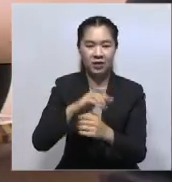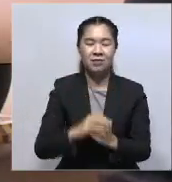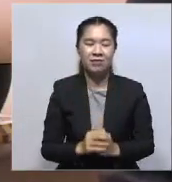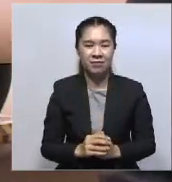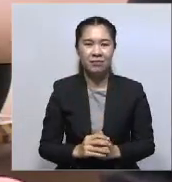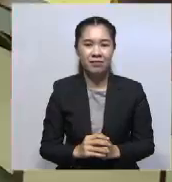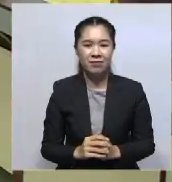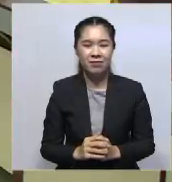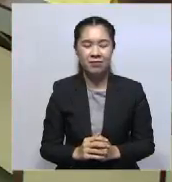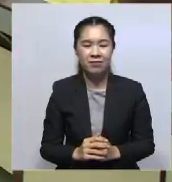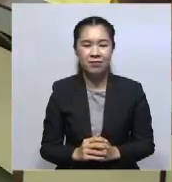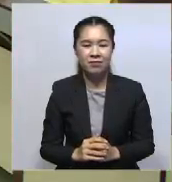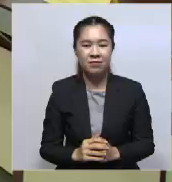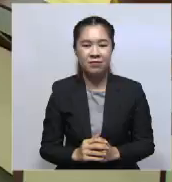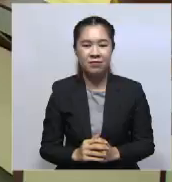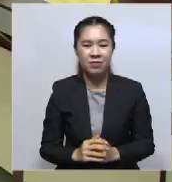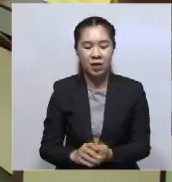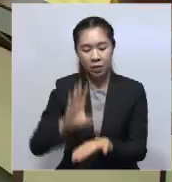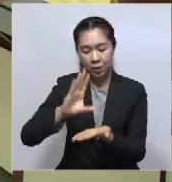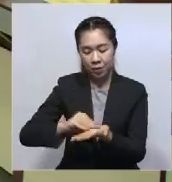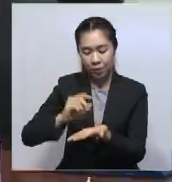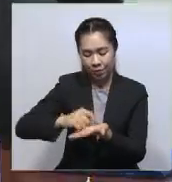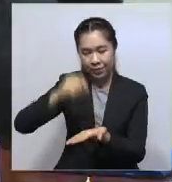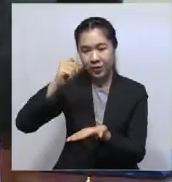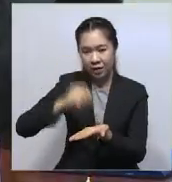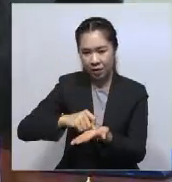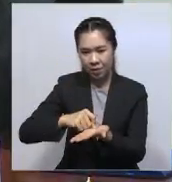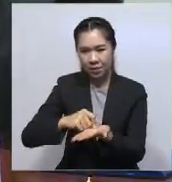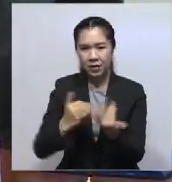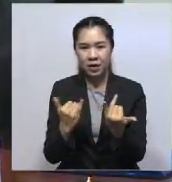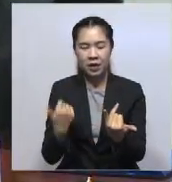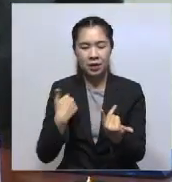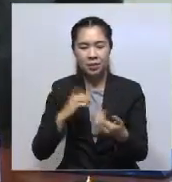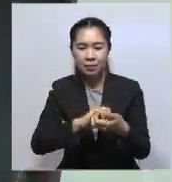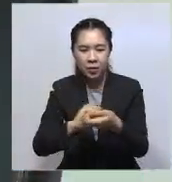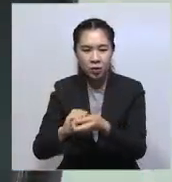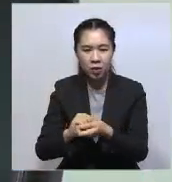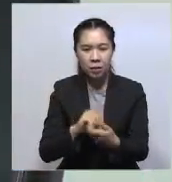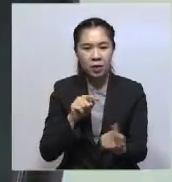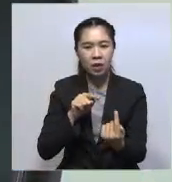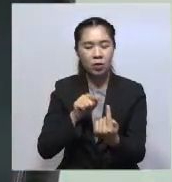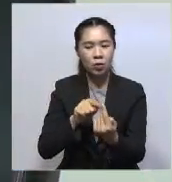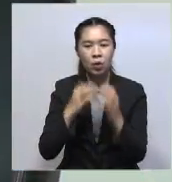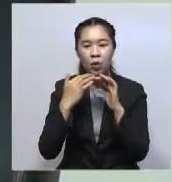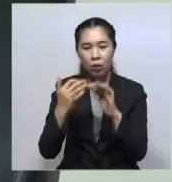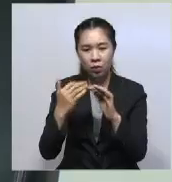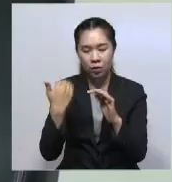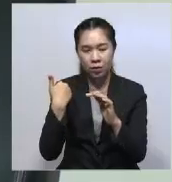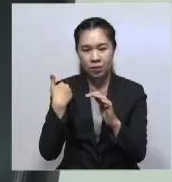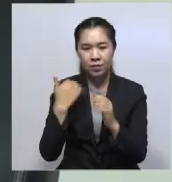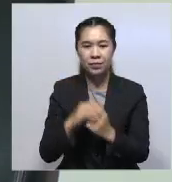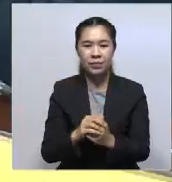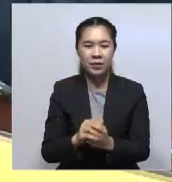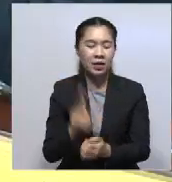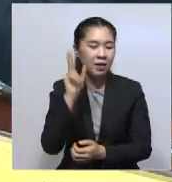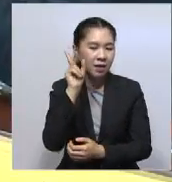ได้ สำหรับบันทึกข้อตกลงความร่วมมือฉบับนี้จะมีการสร้างความร่วมมือด้านสารสนเทศโดยร่วมกันจัดทำข่าวส